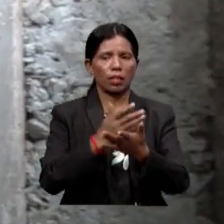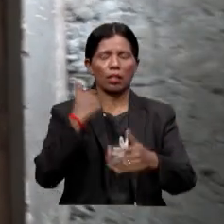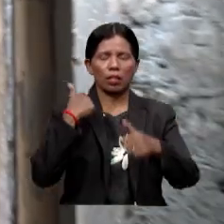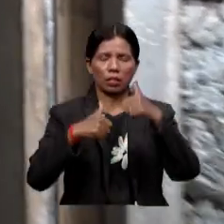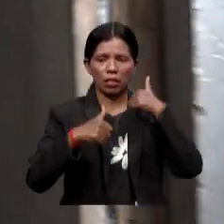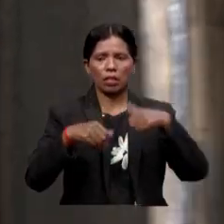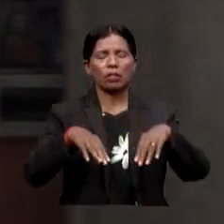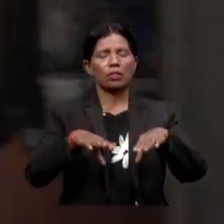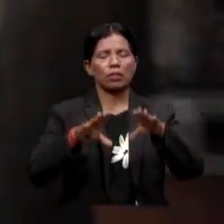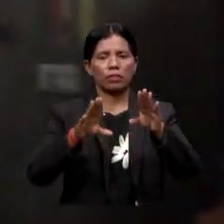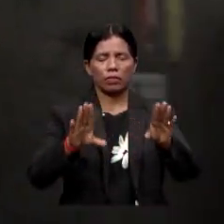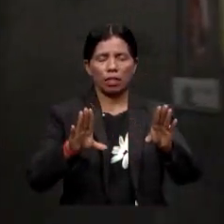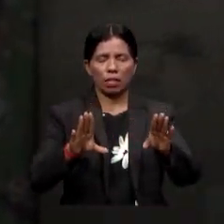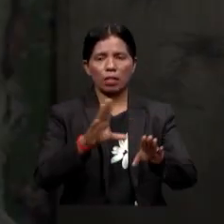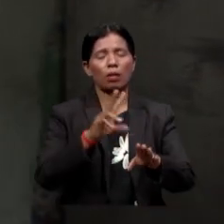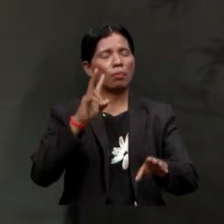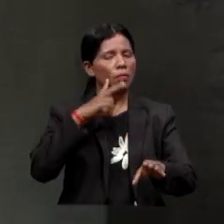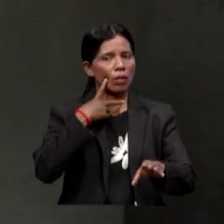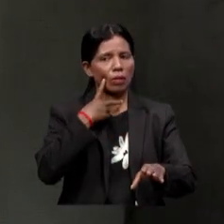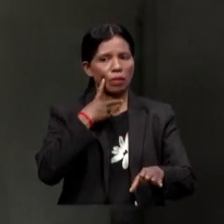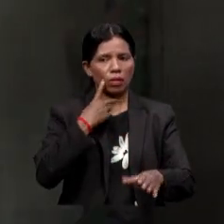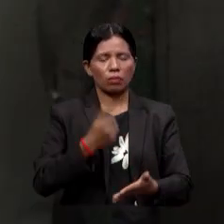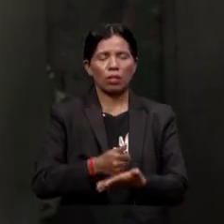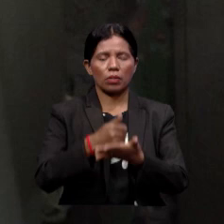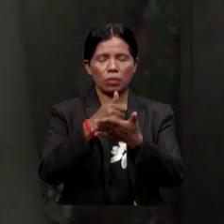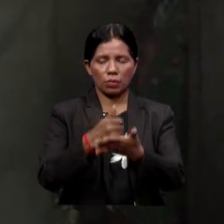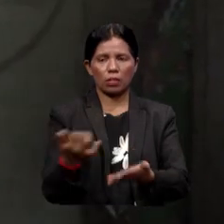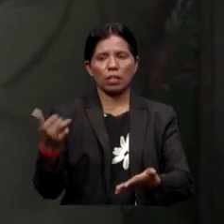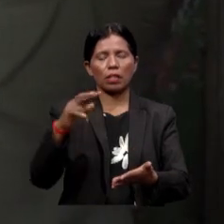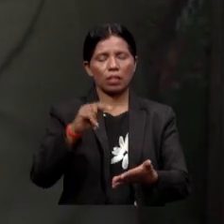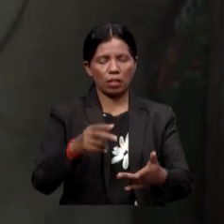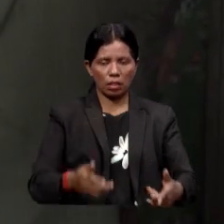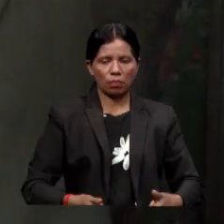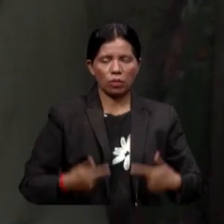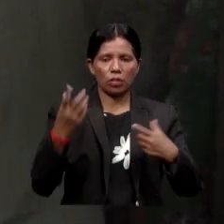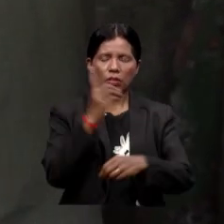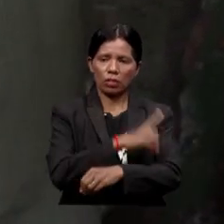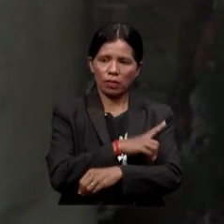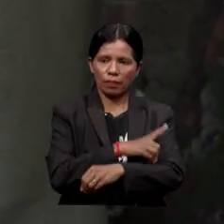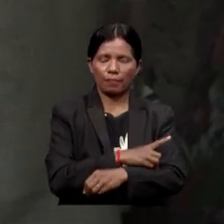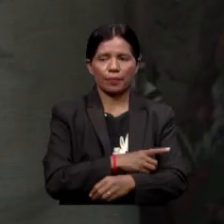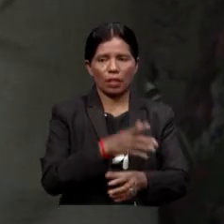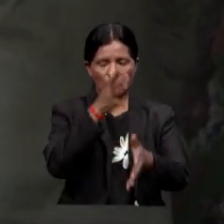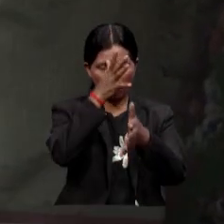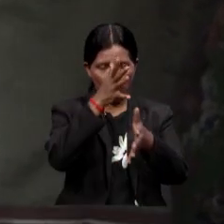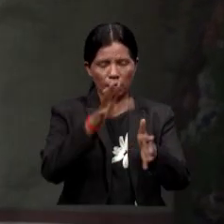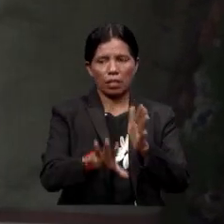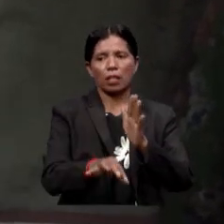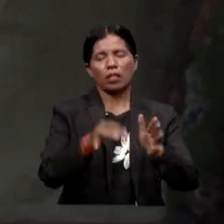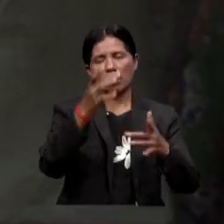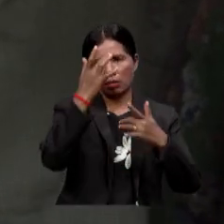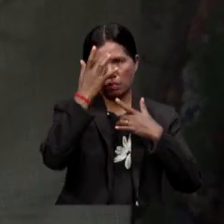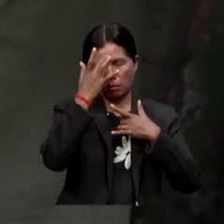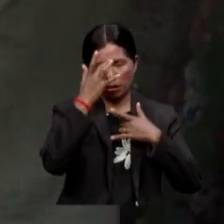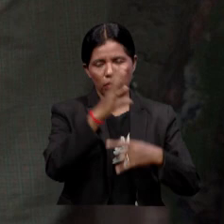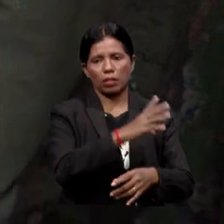fan modo nebe durante ne hak mang ni naha Moris lor-loro niang. Hafoing avô Mateus hetang moras ne,